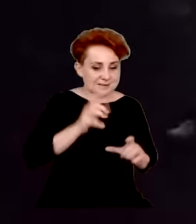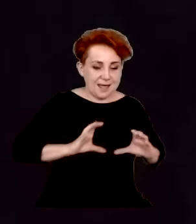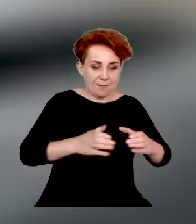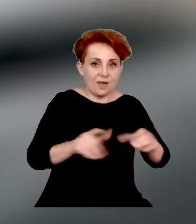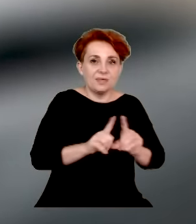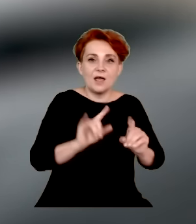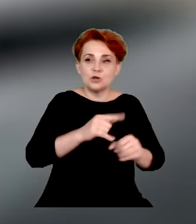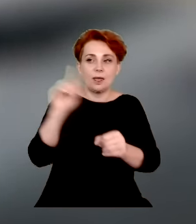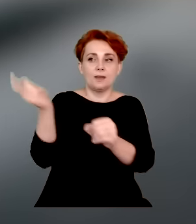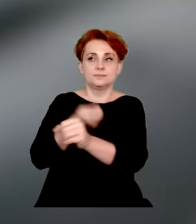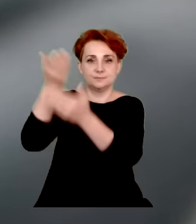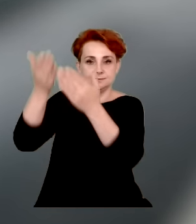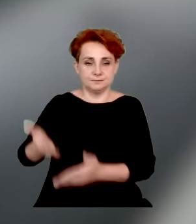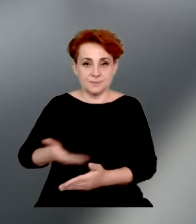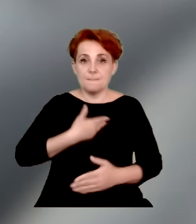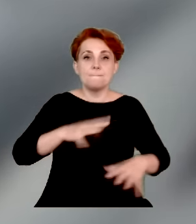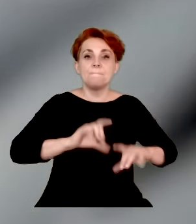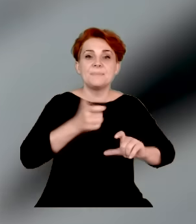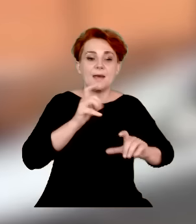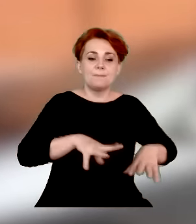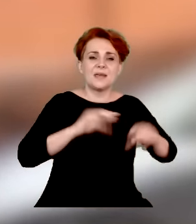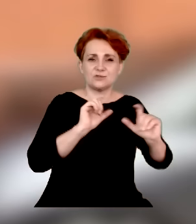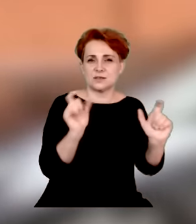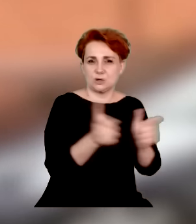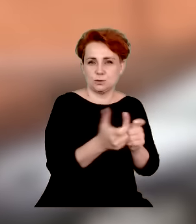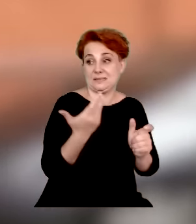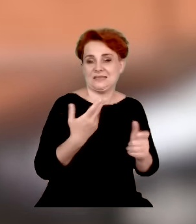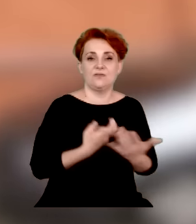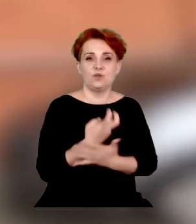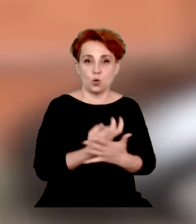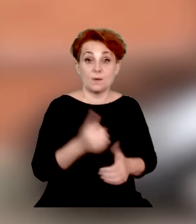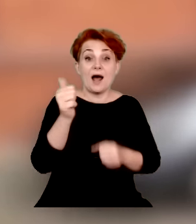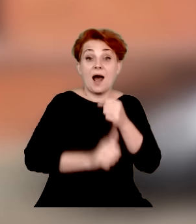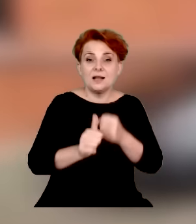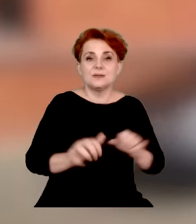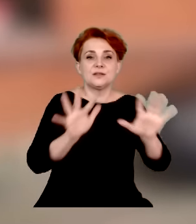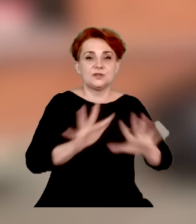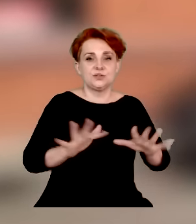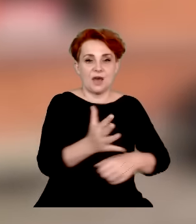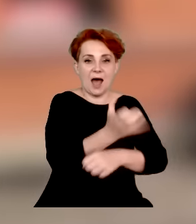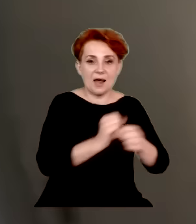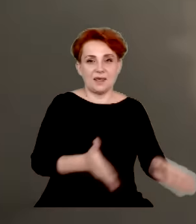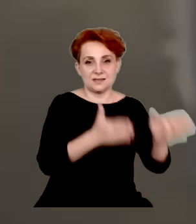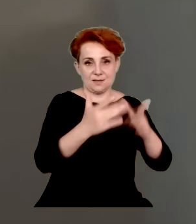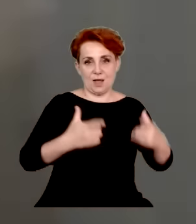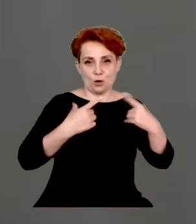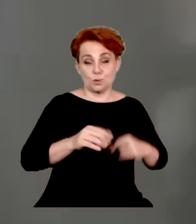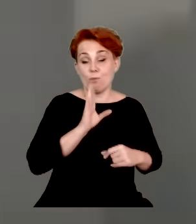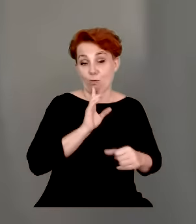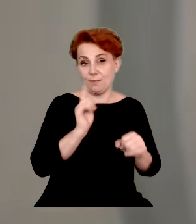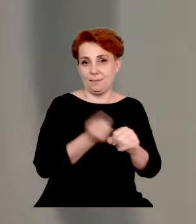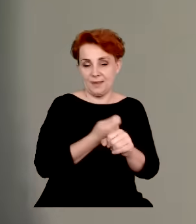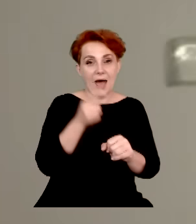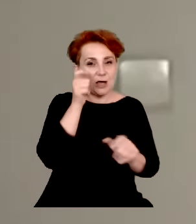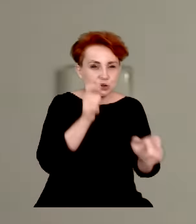egzekucji Dariusza H. Pierwsze zatrzymania miały miejsce w lutym bieżącego roku. W lipcu tymczasowo aresztowano kolejną osobę zamieszaną w te zbrodnie. Śledztwo jest w